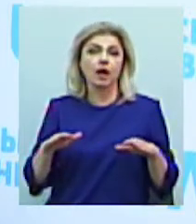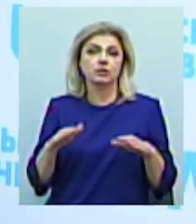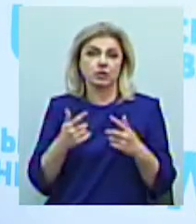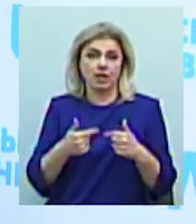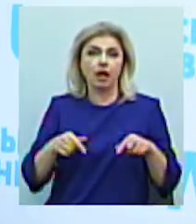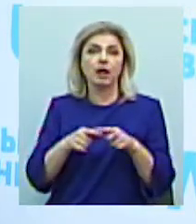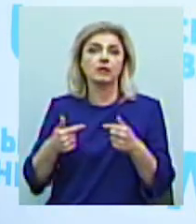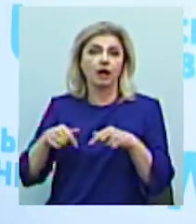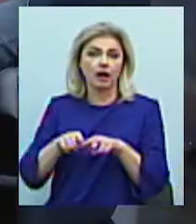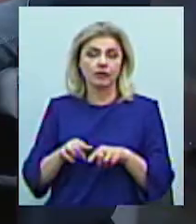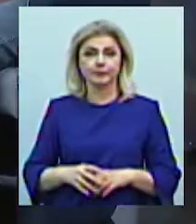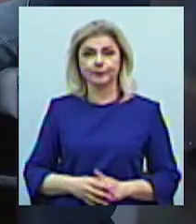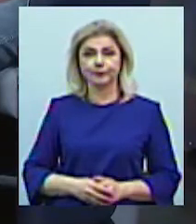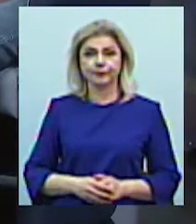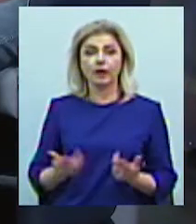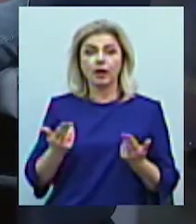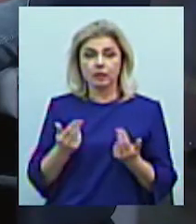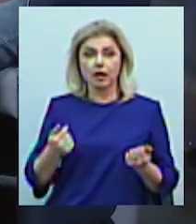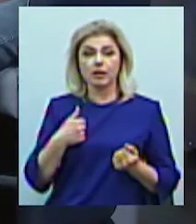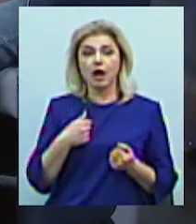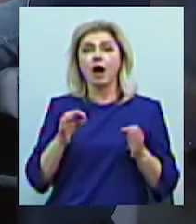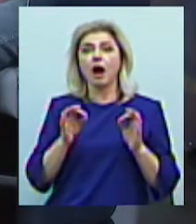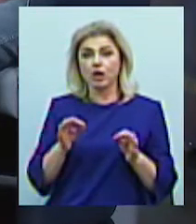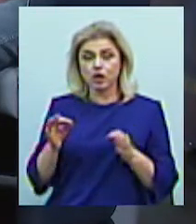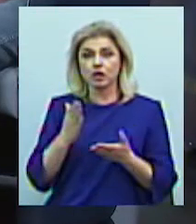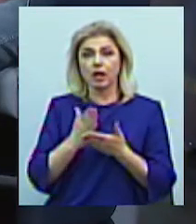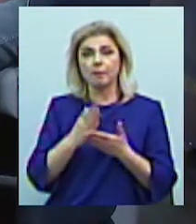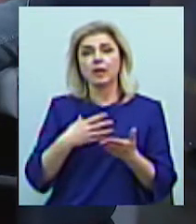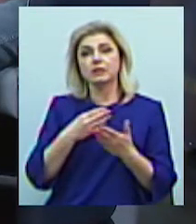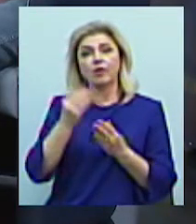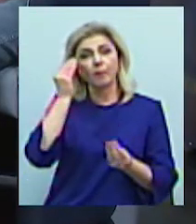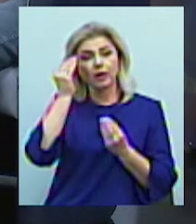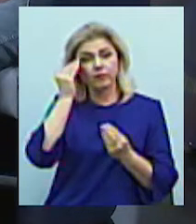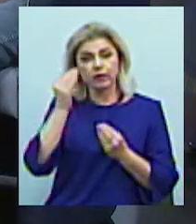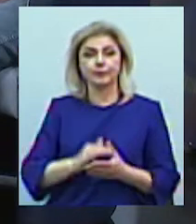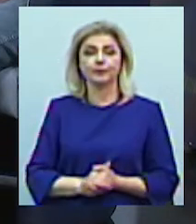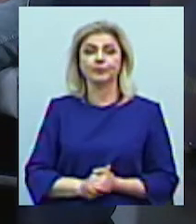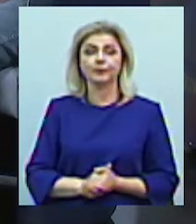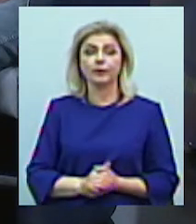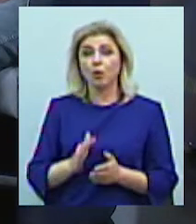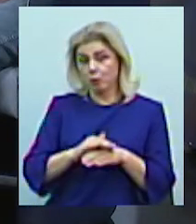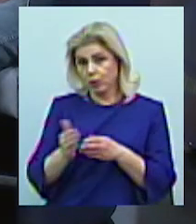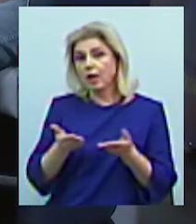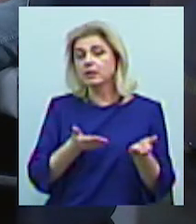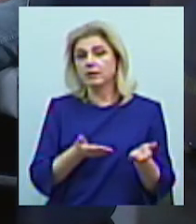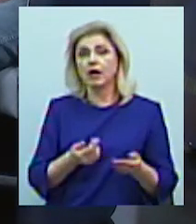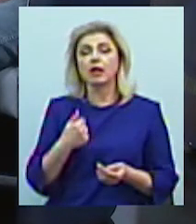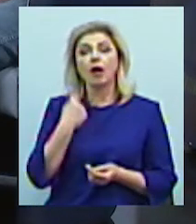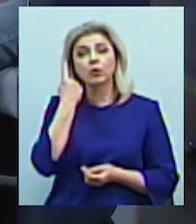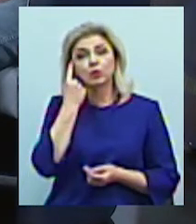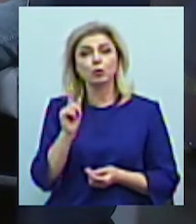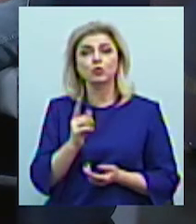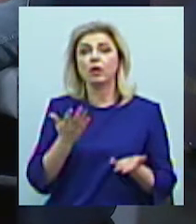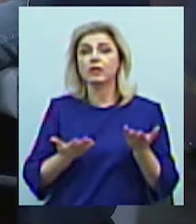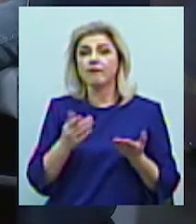чому? Я, звісно, маю свою точку зрення, офіційно я не виражу. Будь ласка. Да. Я думаю, що, мабуть,